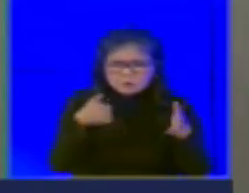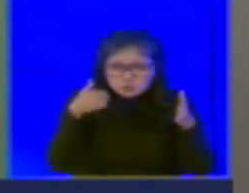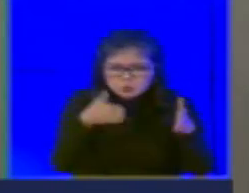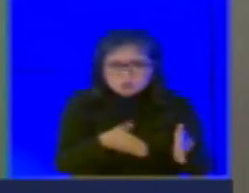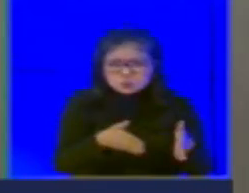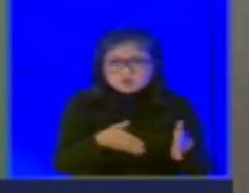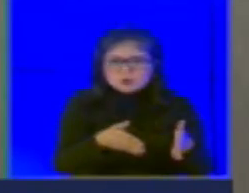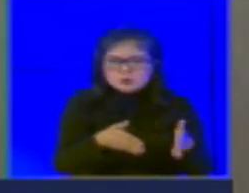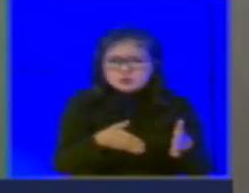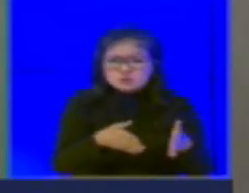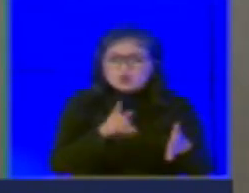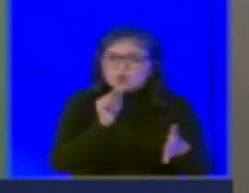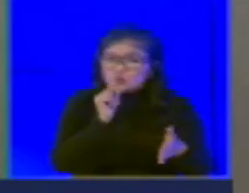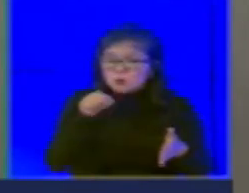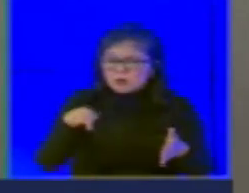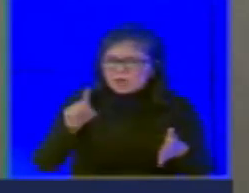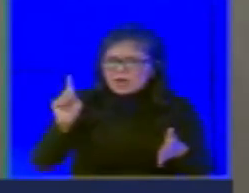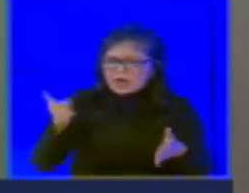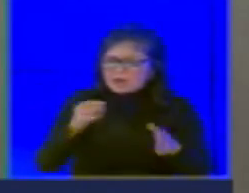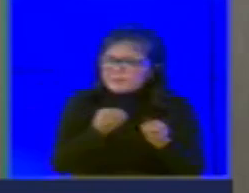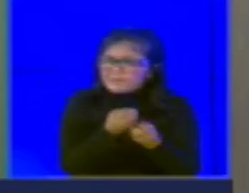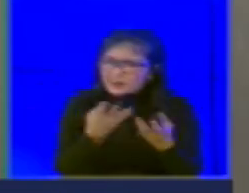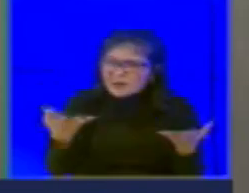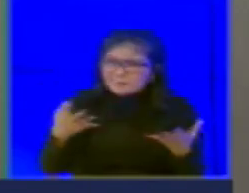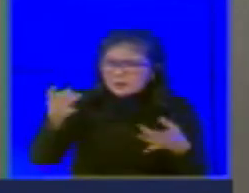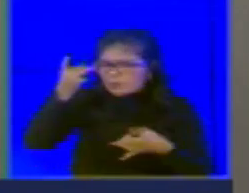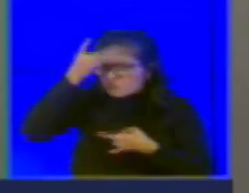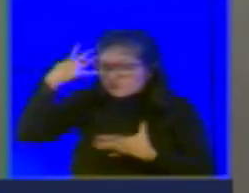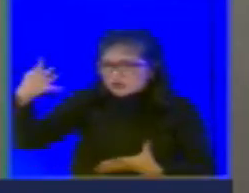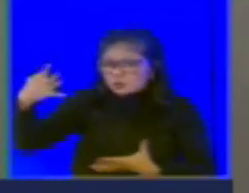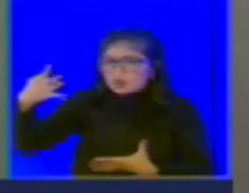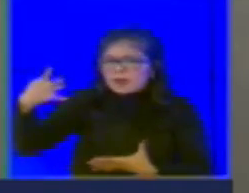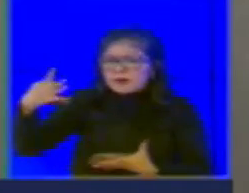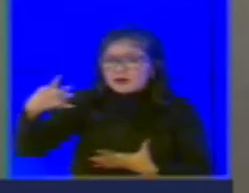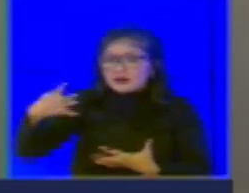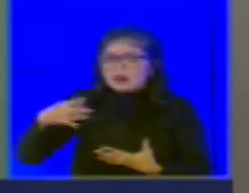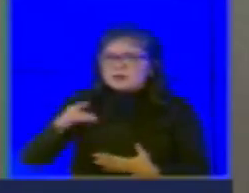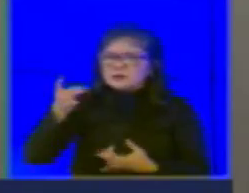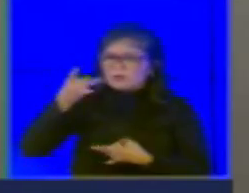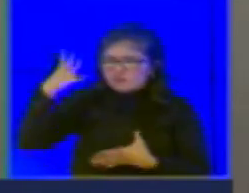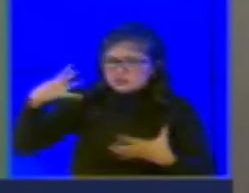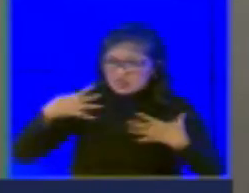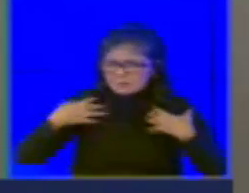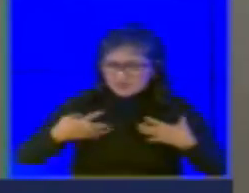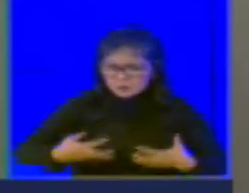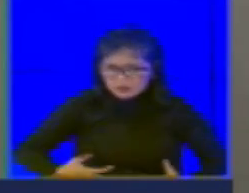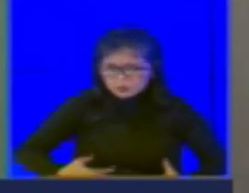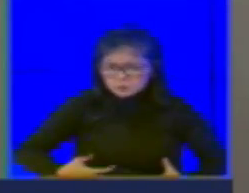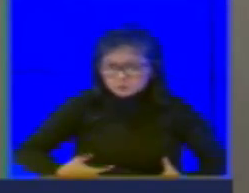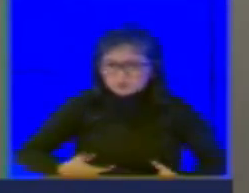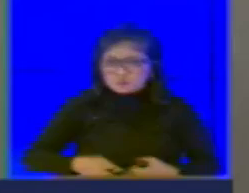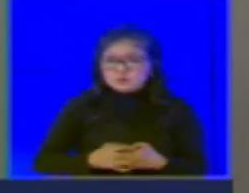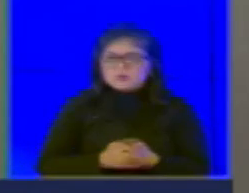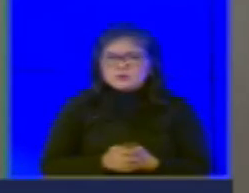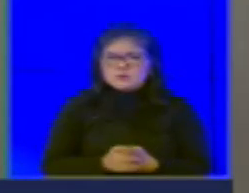untuk ini terdiri dari beberapa spesialis, kemudian diketuai oleh spesialis paru, kemudian kami